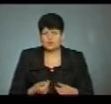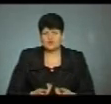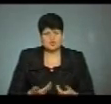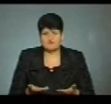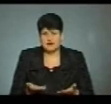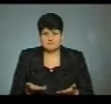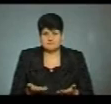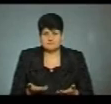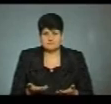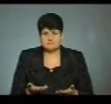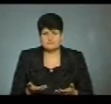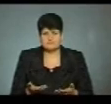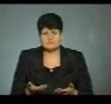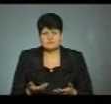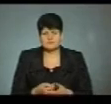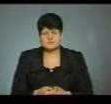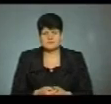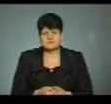собі.